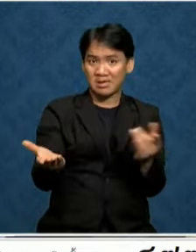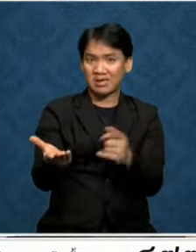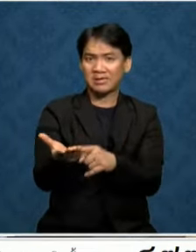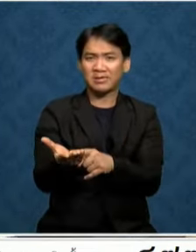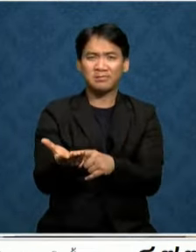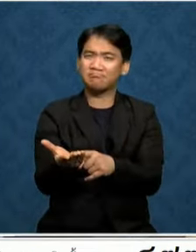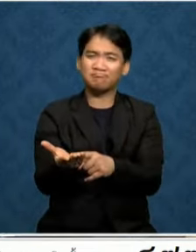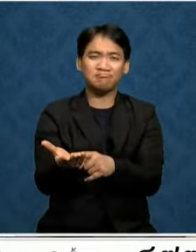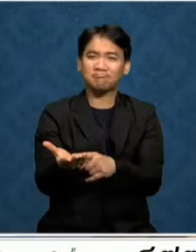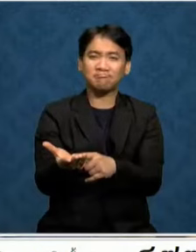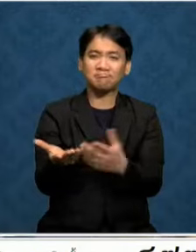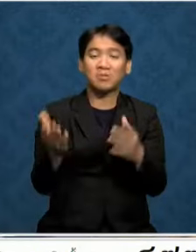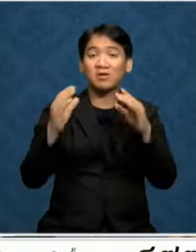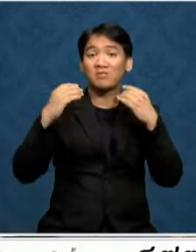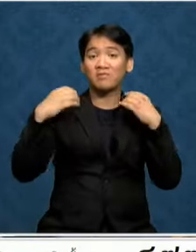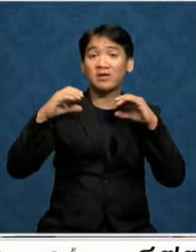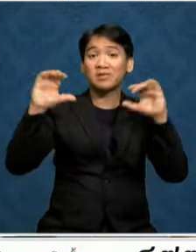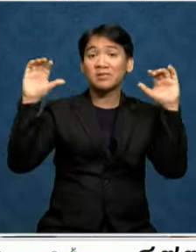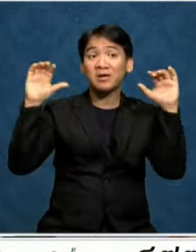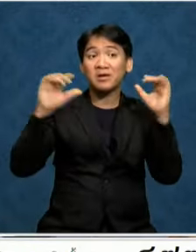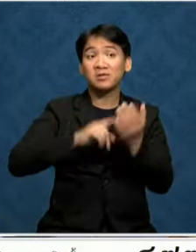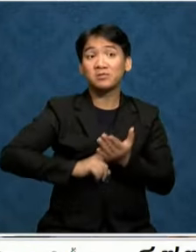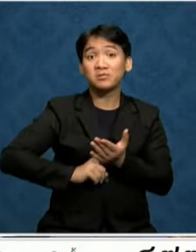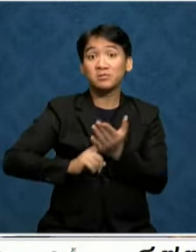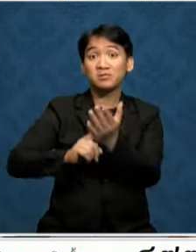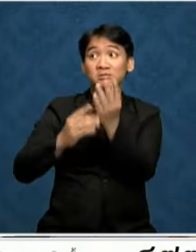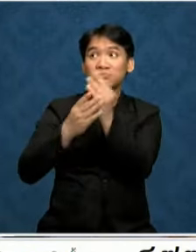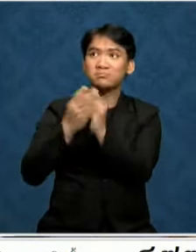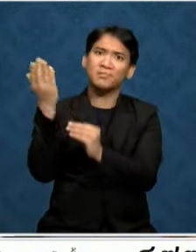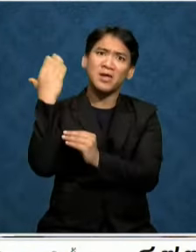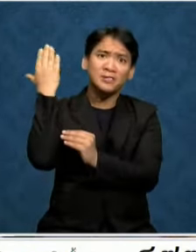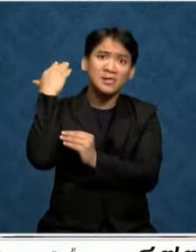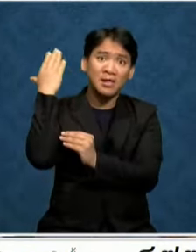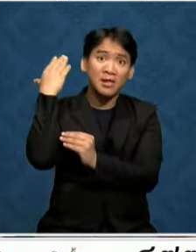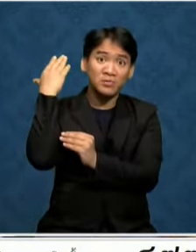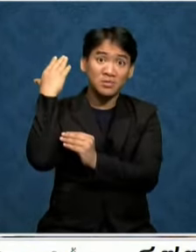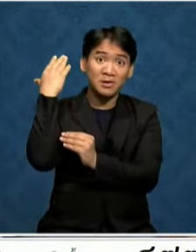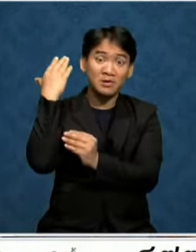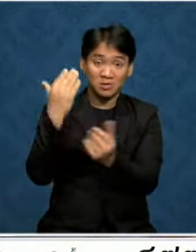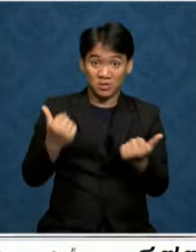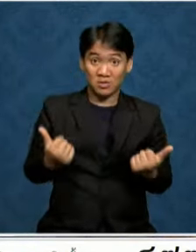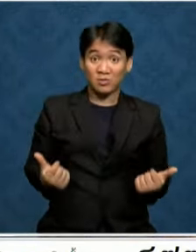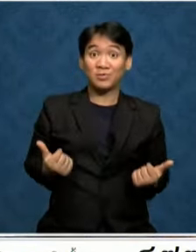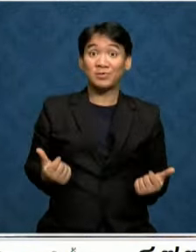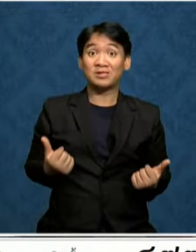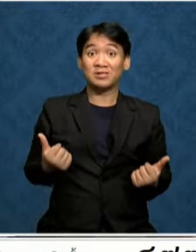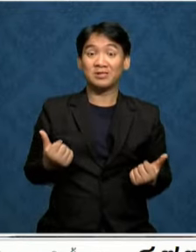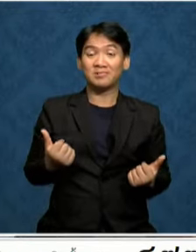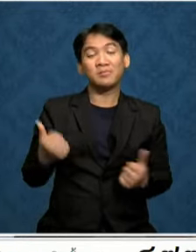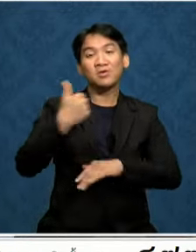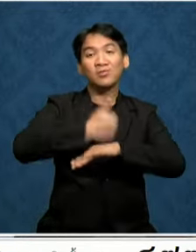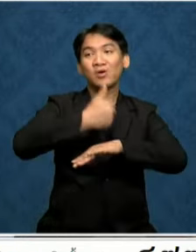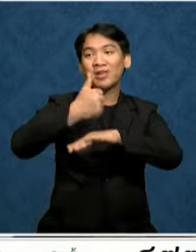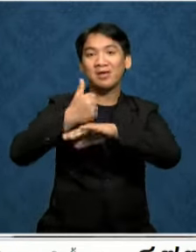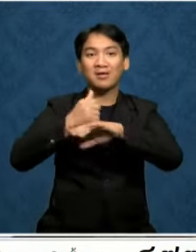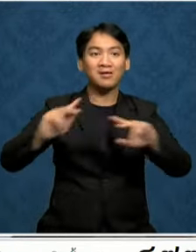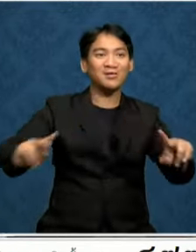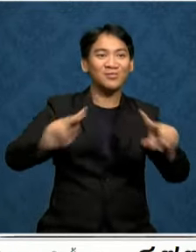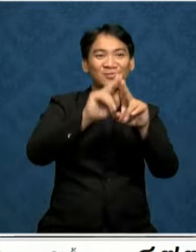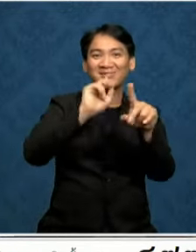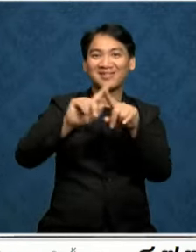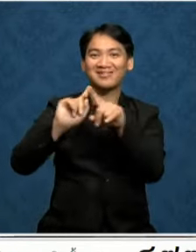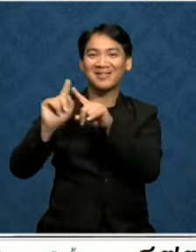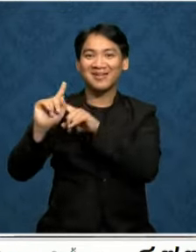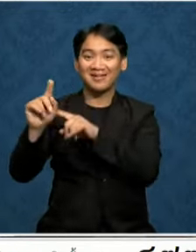อาจจะเพิ่งเห็นเรายื่นมาสัปดาห์ก่อนยังไม่ทันได้ศึกษาผมแนะนำครับวันนี้เห็นมีรัฐมนตรีอยู่เยอะก็เส